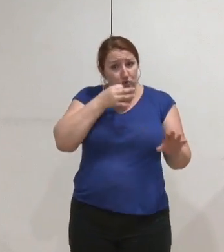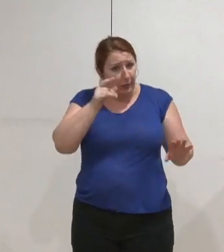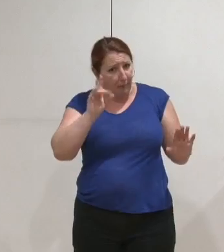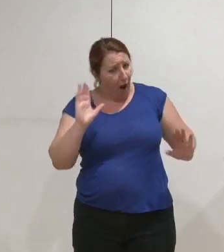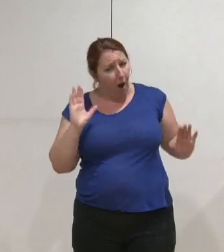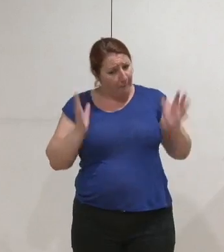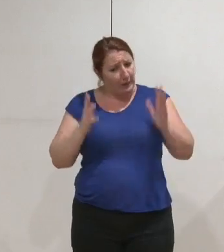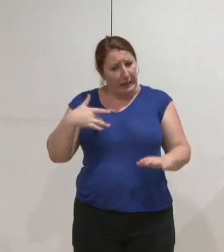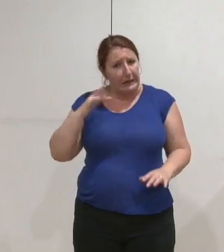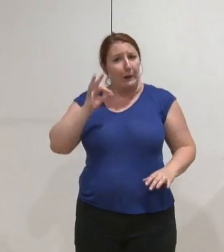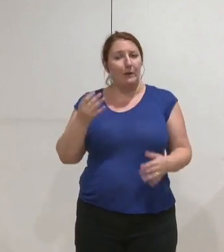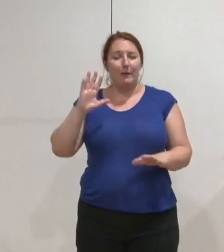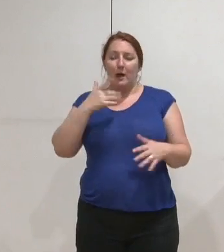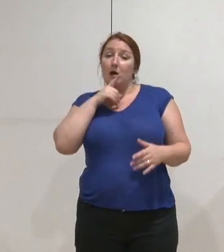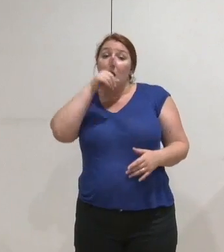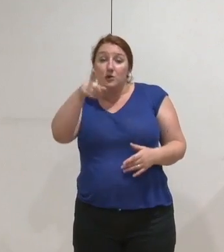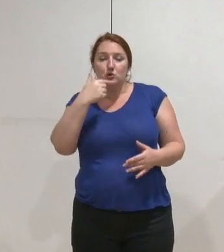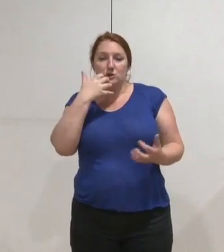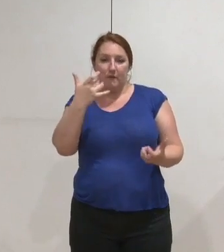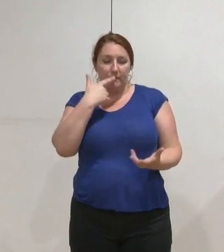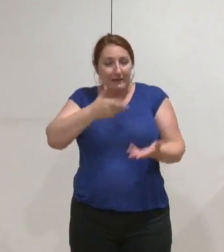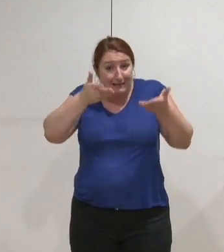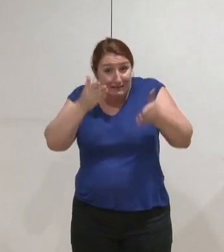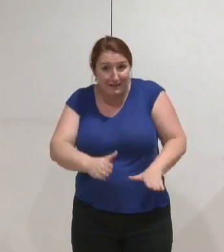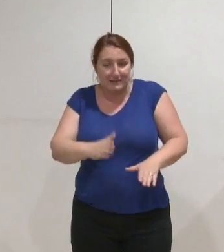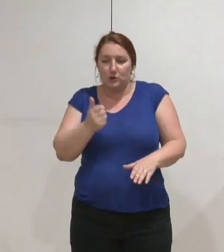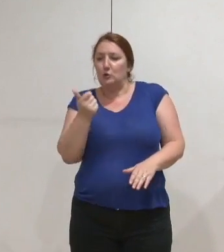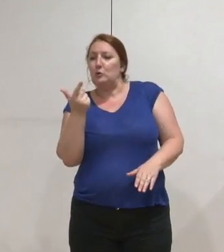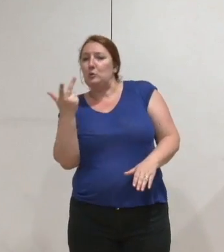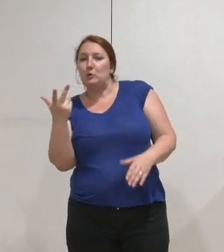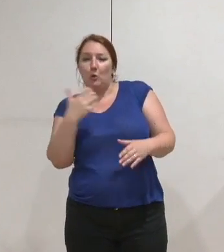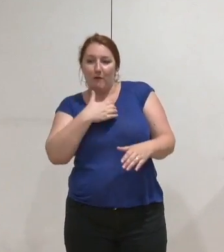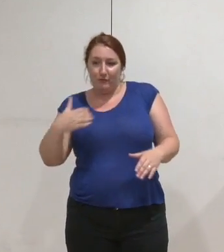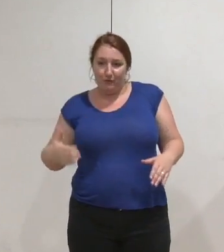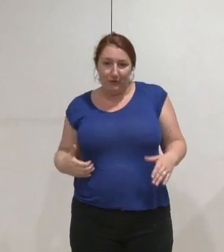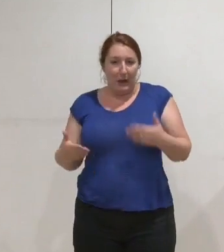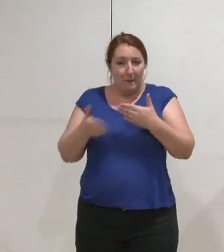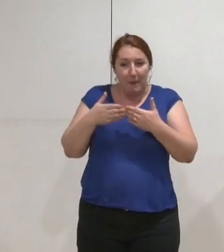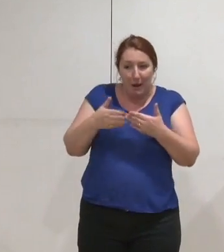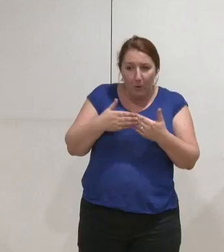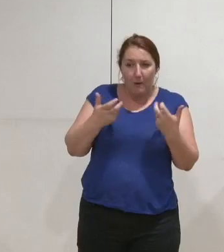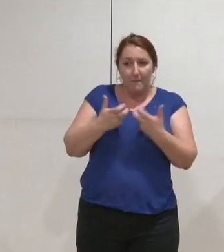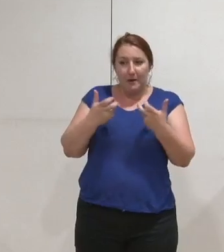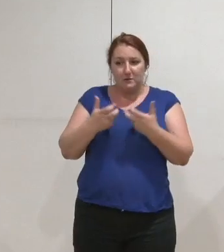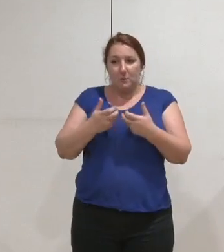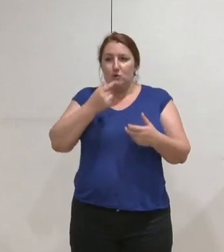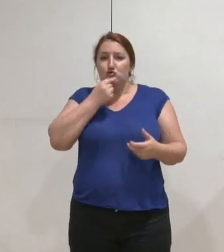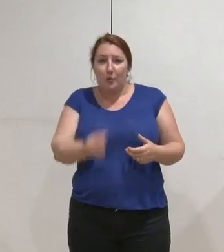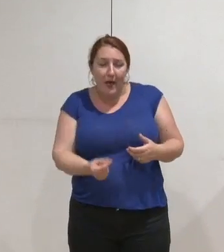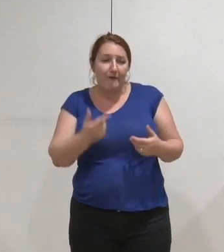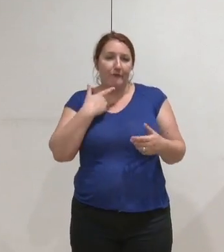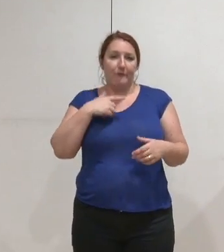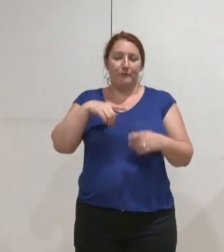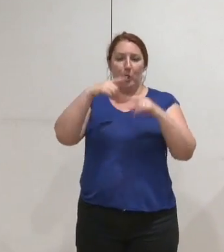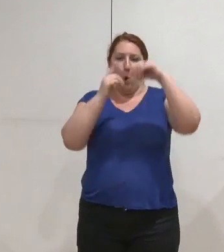je voudrais qu'un jour vous décidz à visiter deux trois communes qui sont pas très loin de chez nous je pense à Genève je pense à